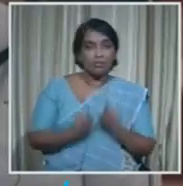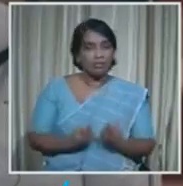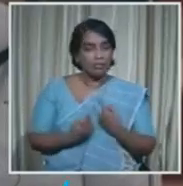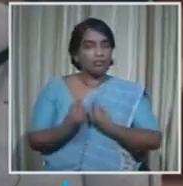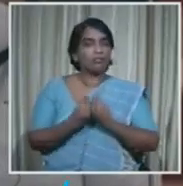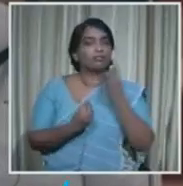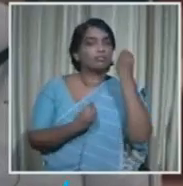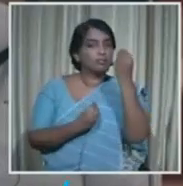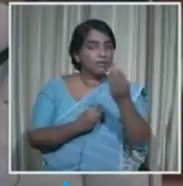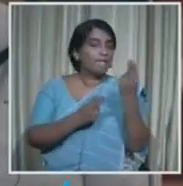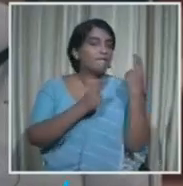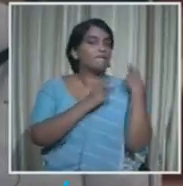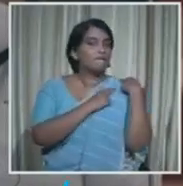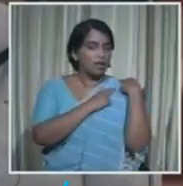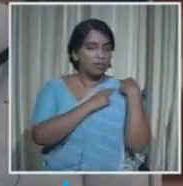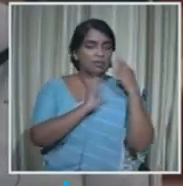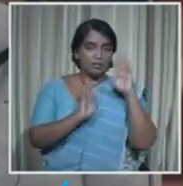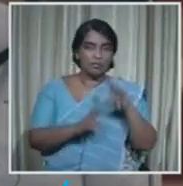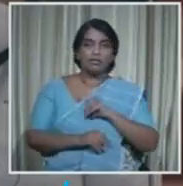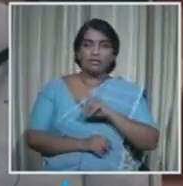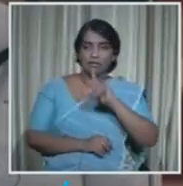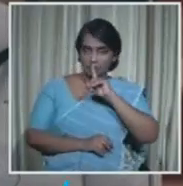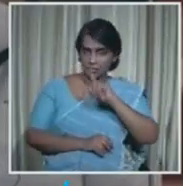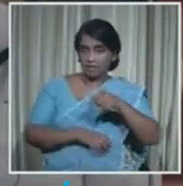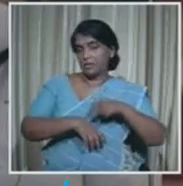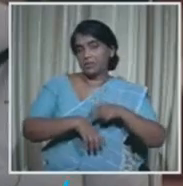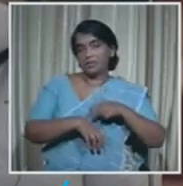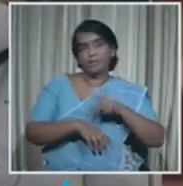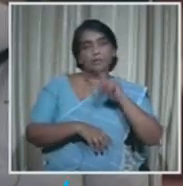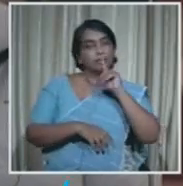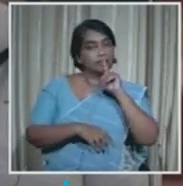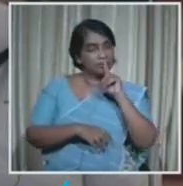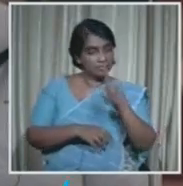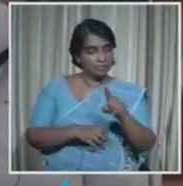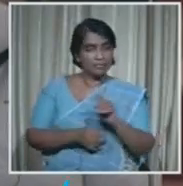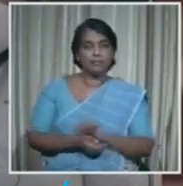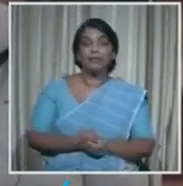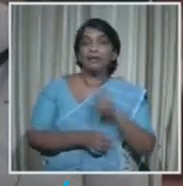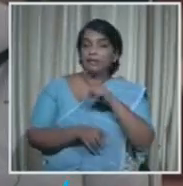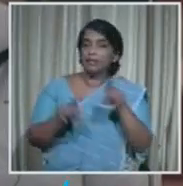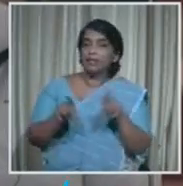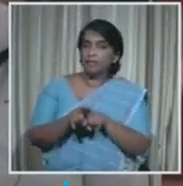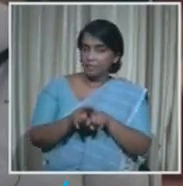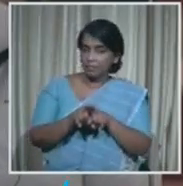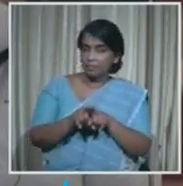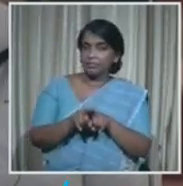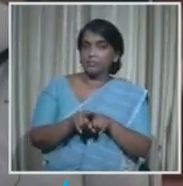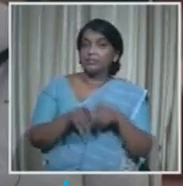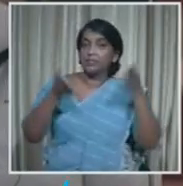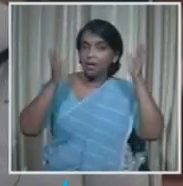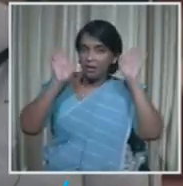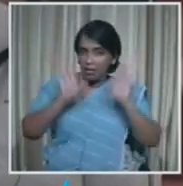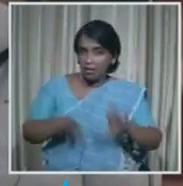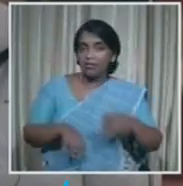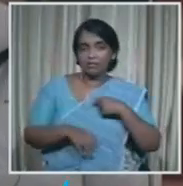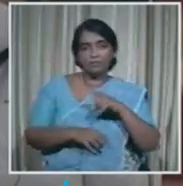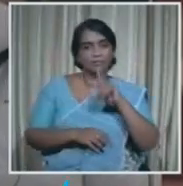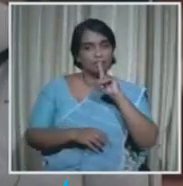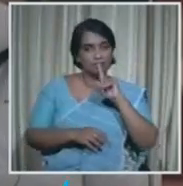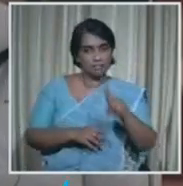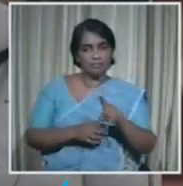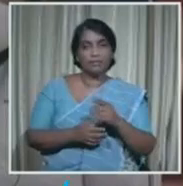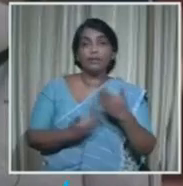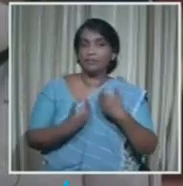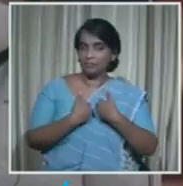me, wagaki mai kene kat visese mammela di sihpat kerami, evage matamai awasan awase mangkian,